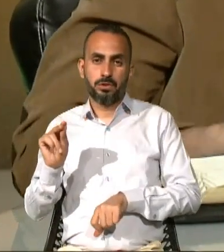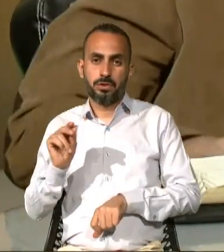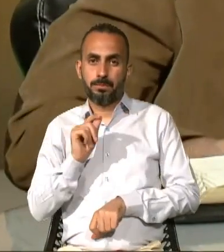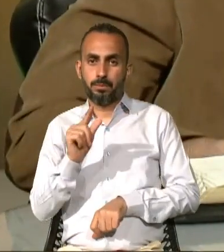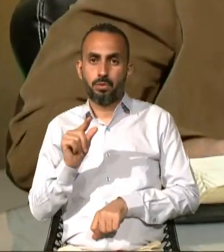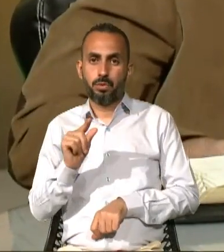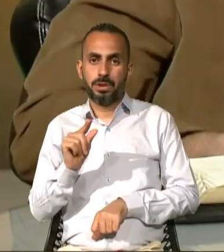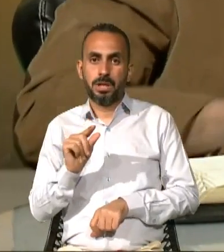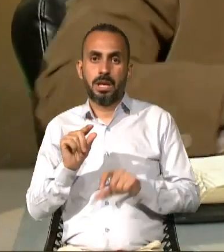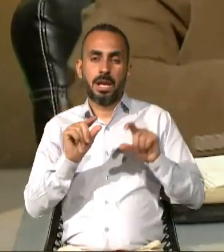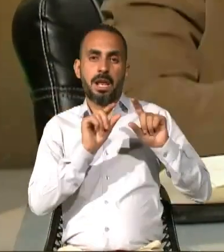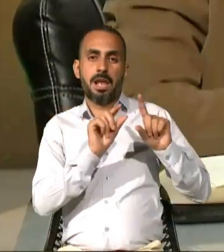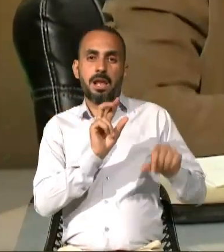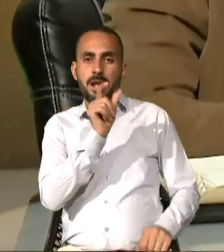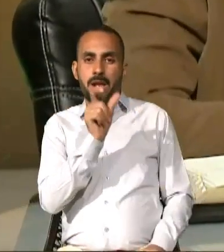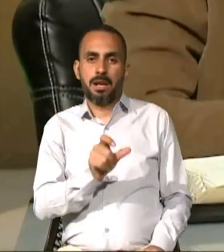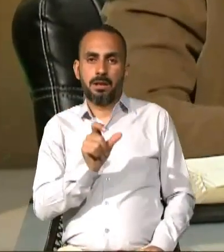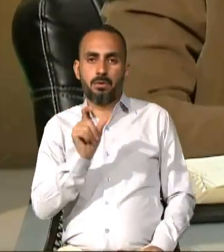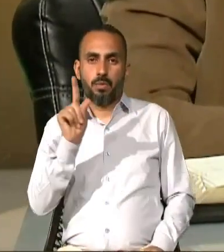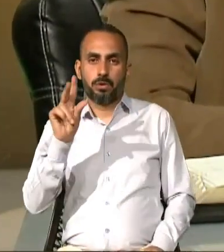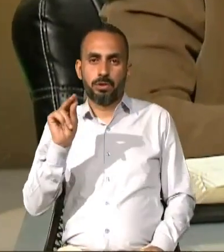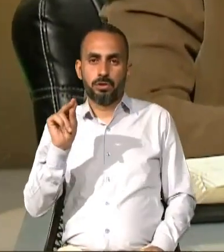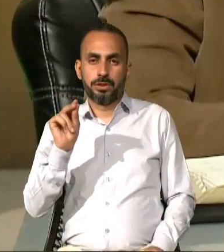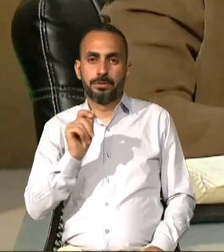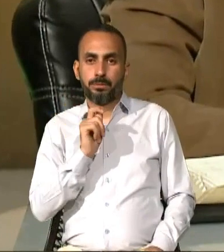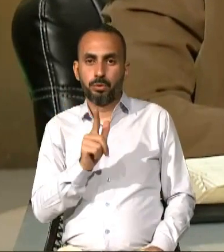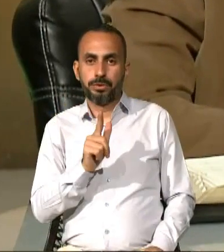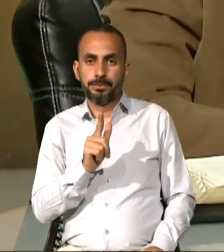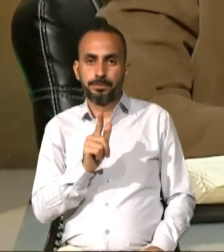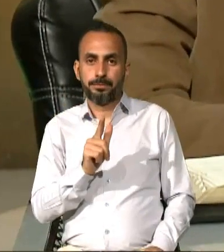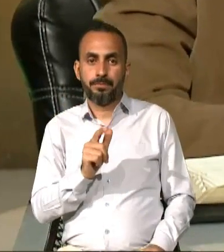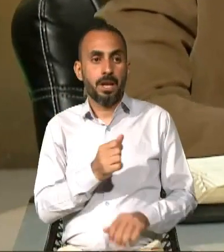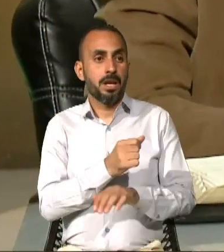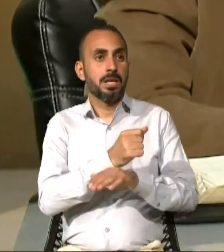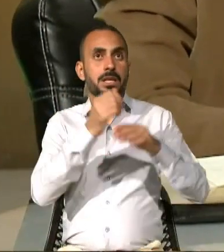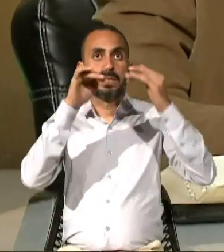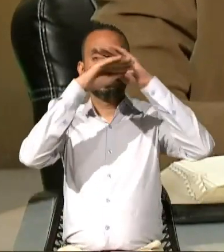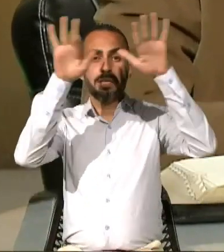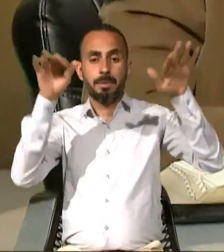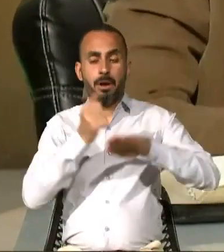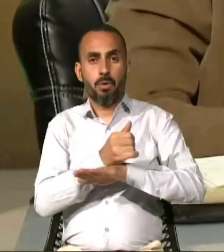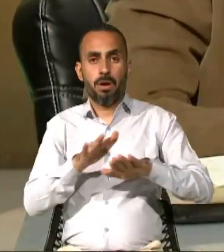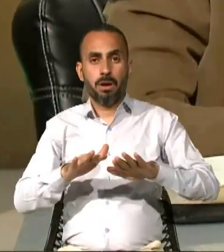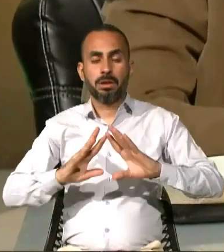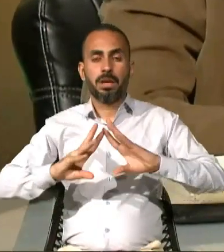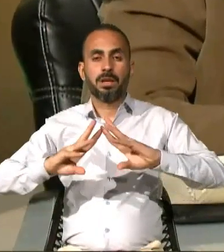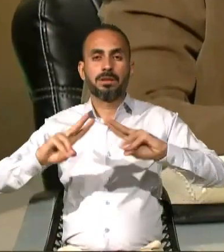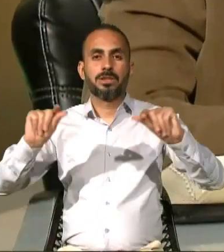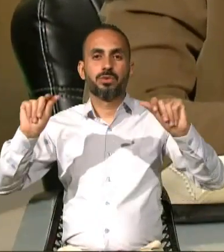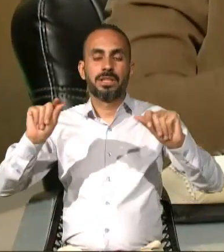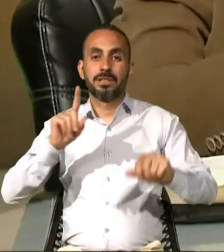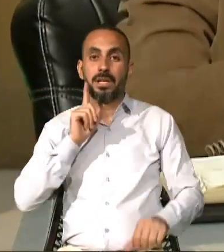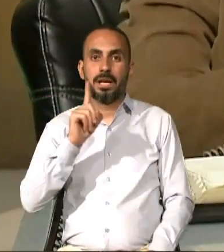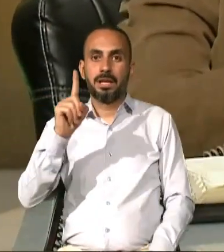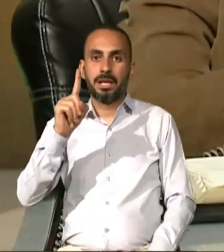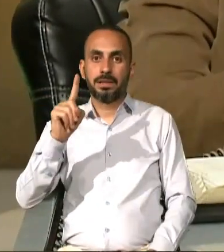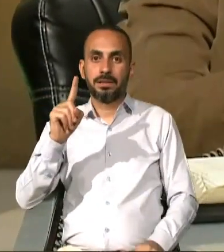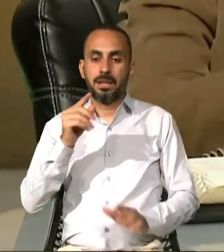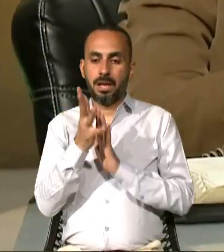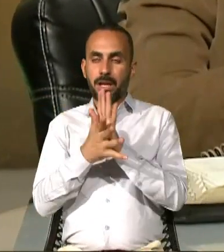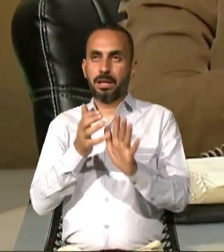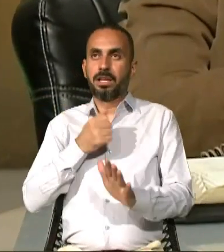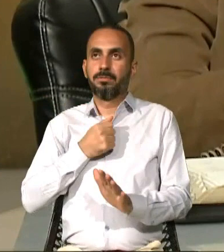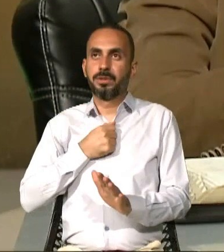عدد 32، قال السماء والارض تذولان ولكن كلامي لا يزول. اللي اتكتب